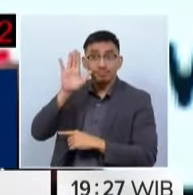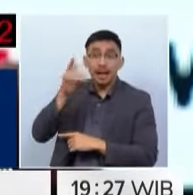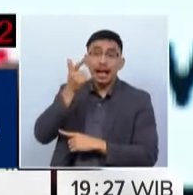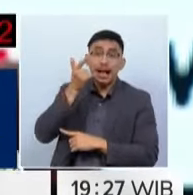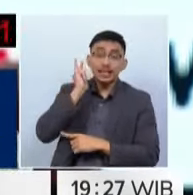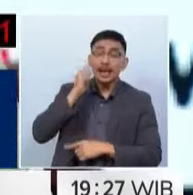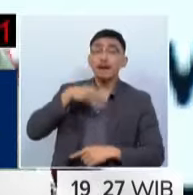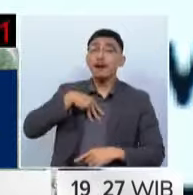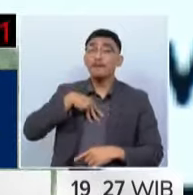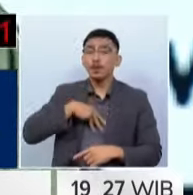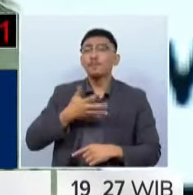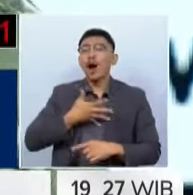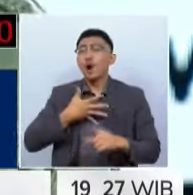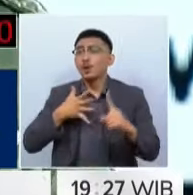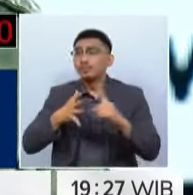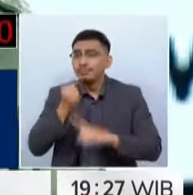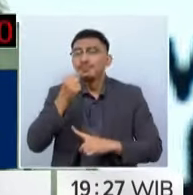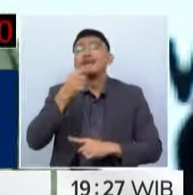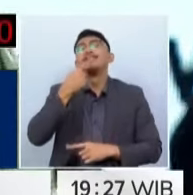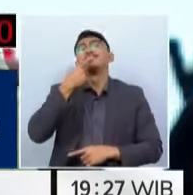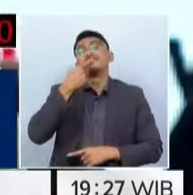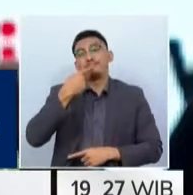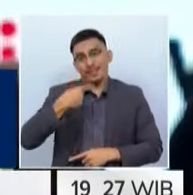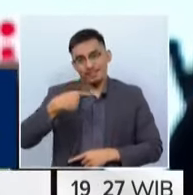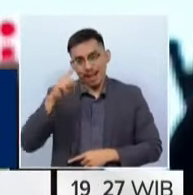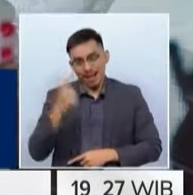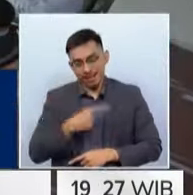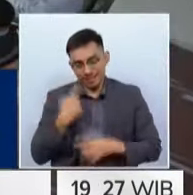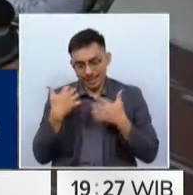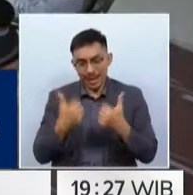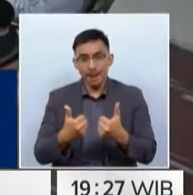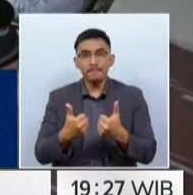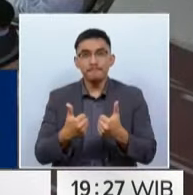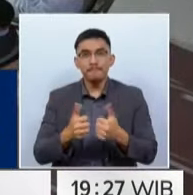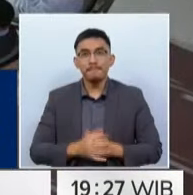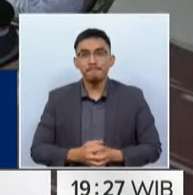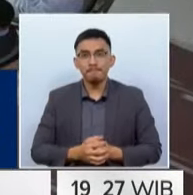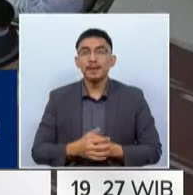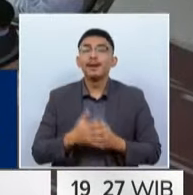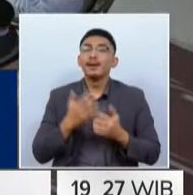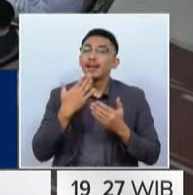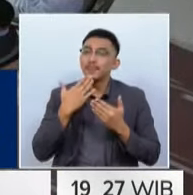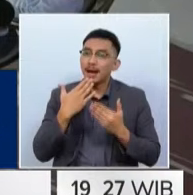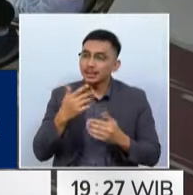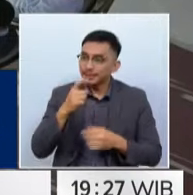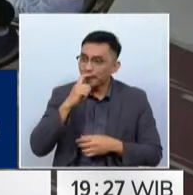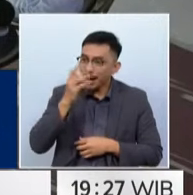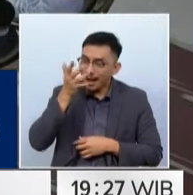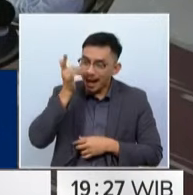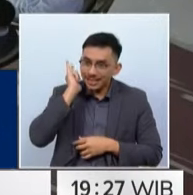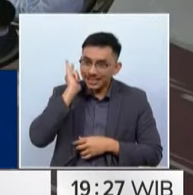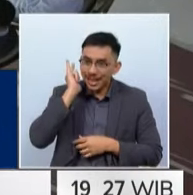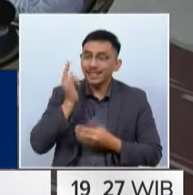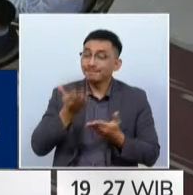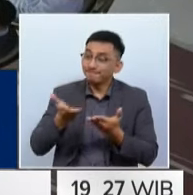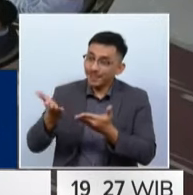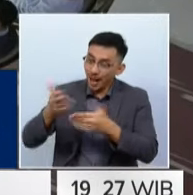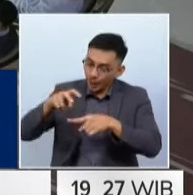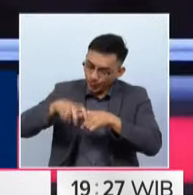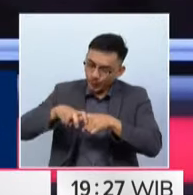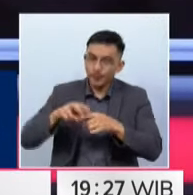Insyaallah kami siap Baik terima kasih Bapak Ganjar perowo kami persilakan kembali ke tempat Pak